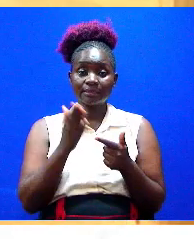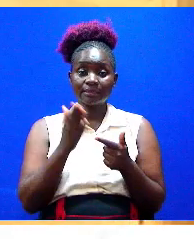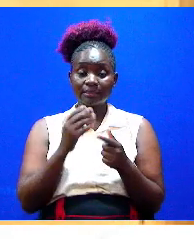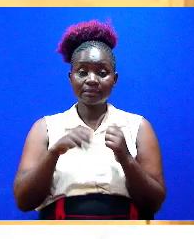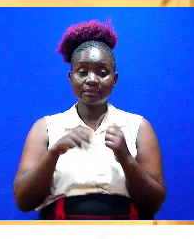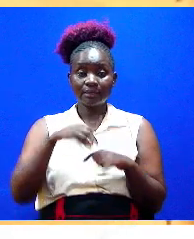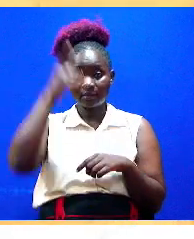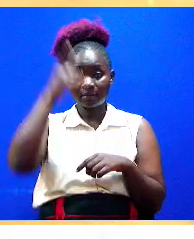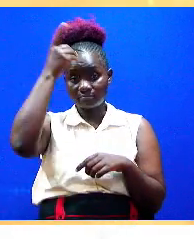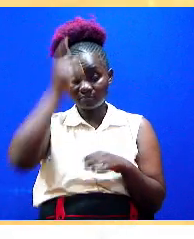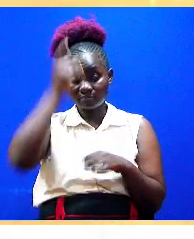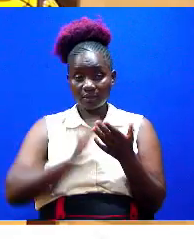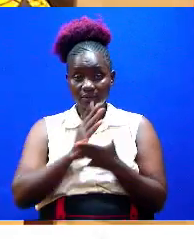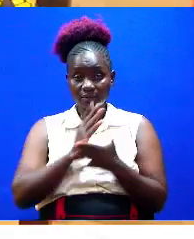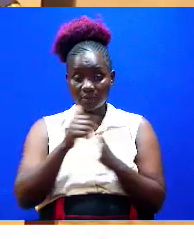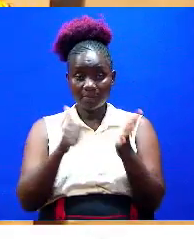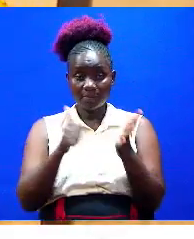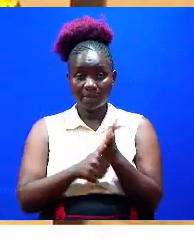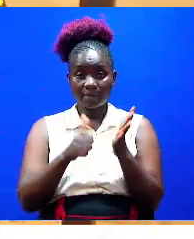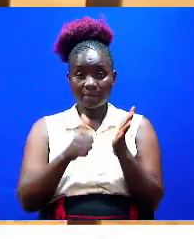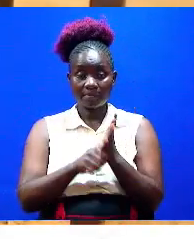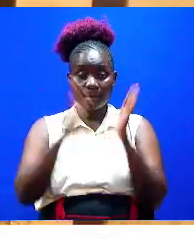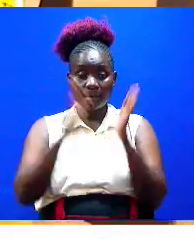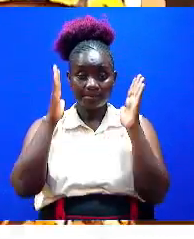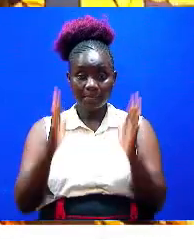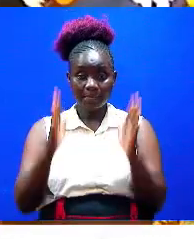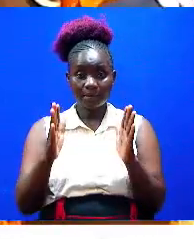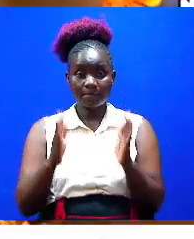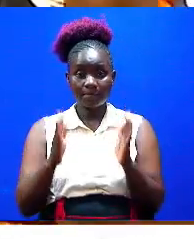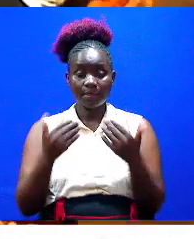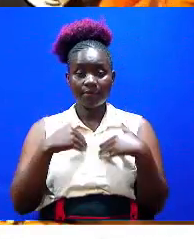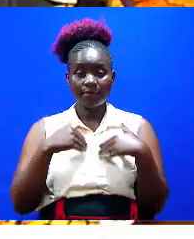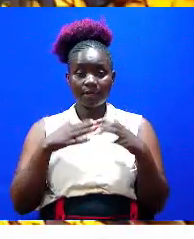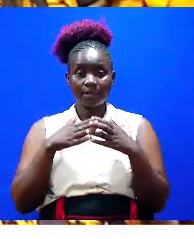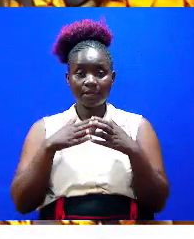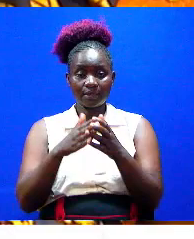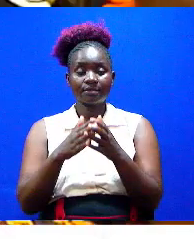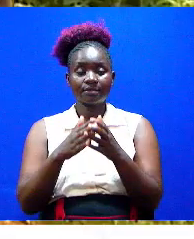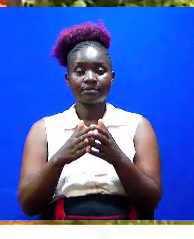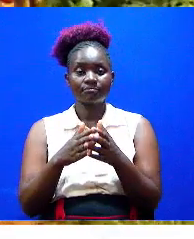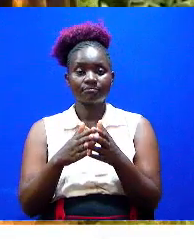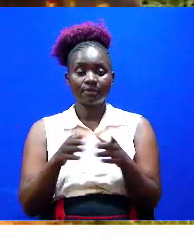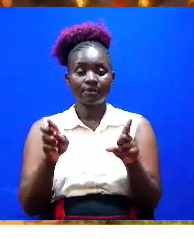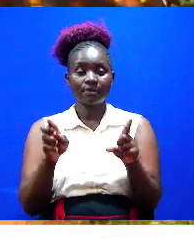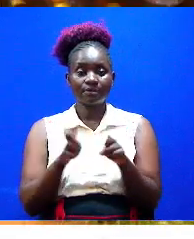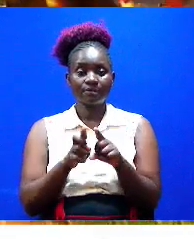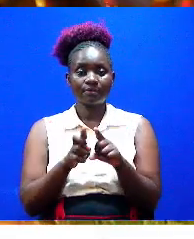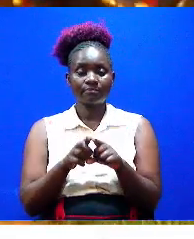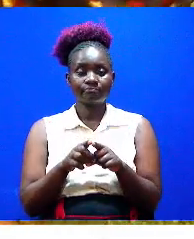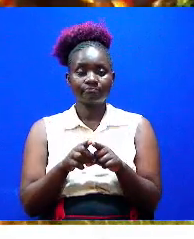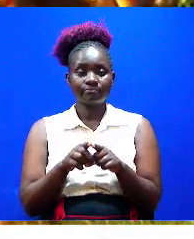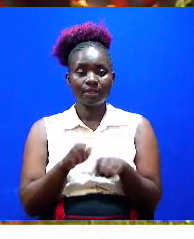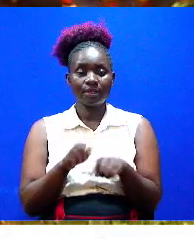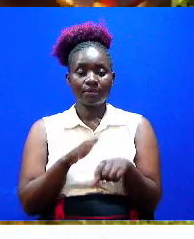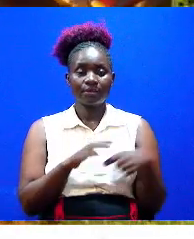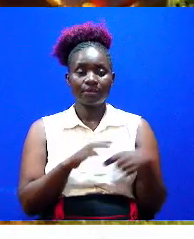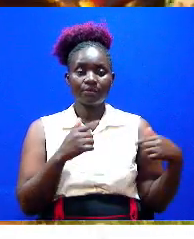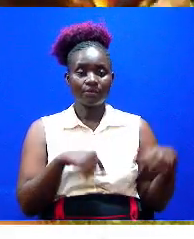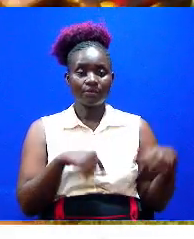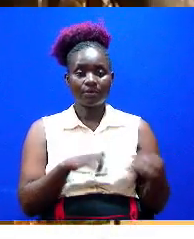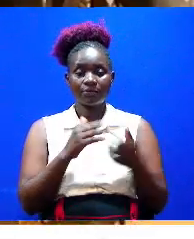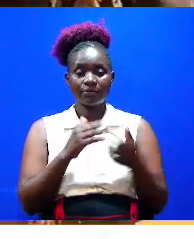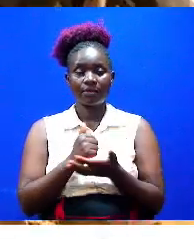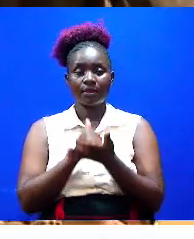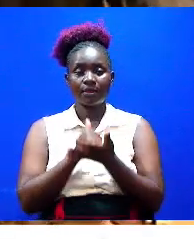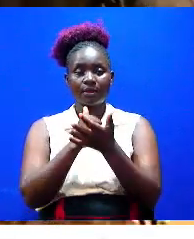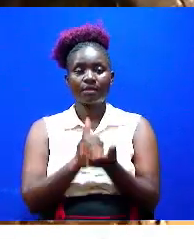baragendere gwetera makongwa manene chinga kitubwa tabara ibako baruwanirira na bwigo chinga kya basamaria baya bale no moyo bugwanja